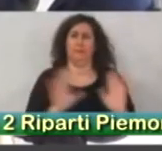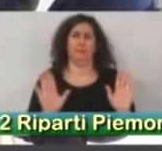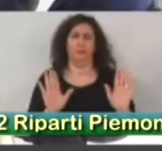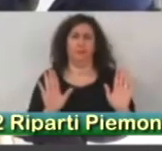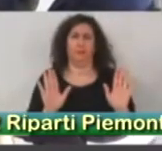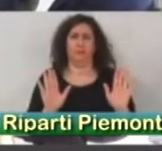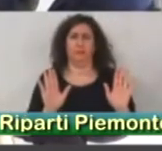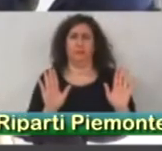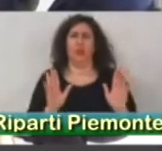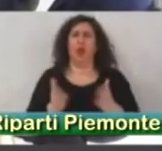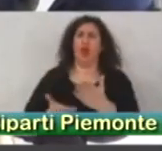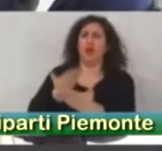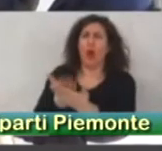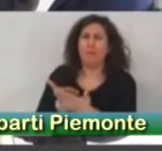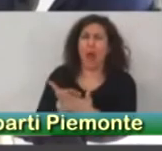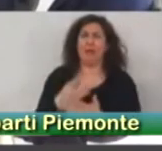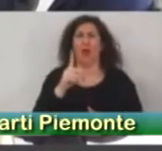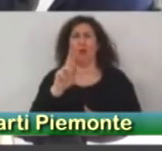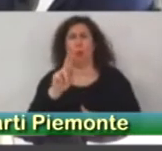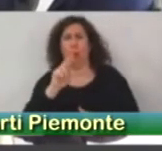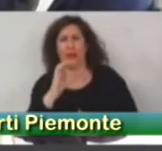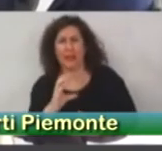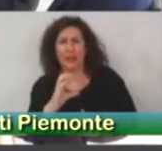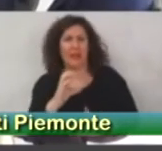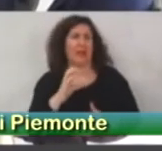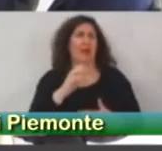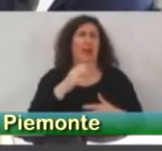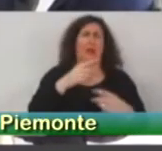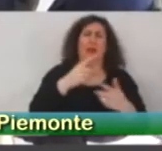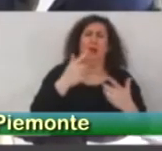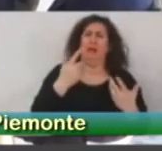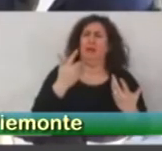Nessuna domanda, nessun DURC,